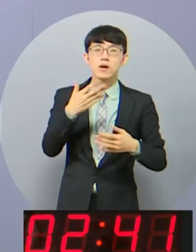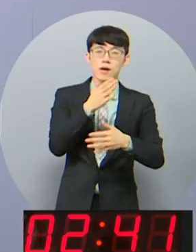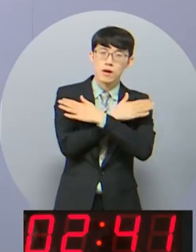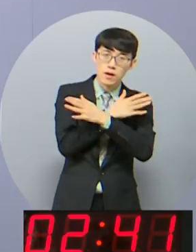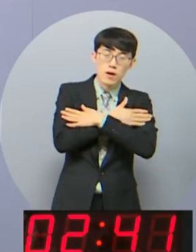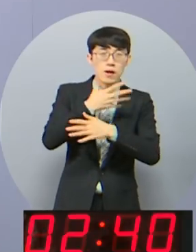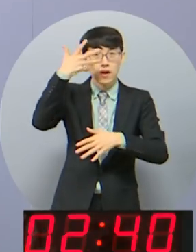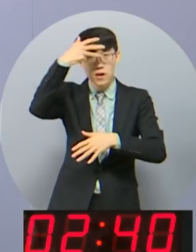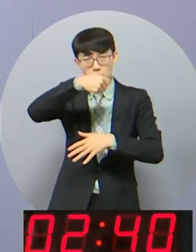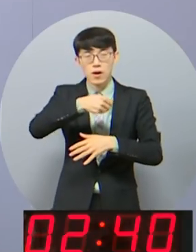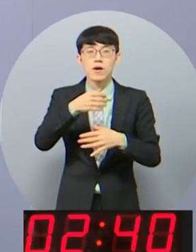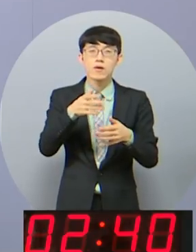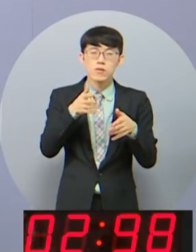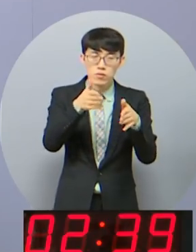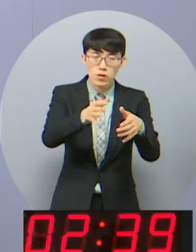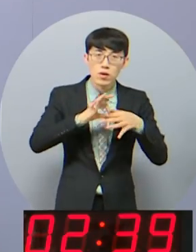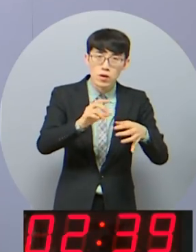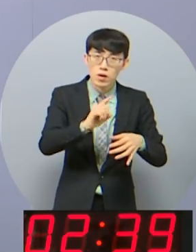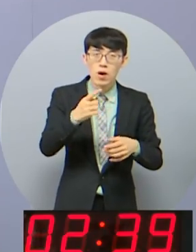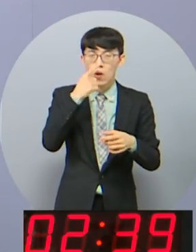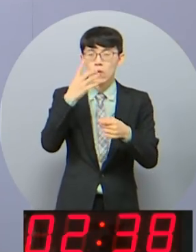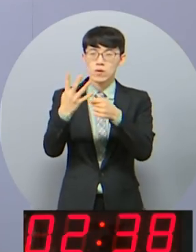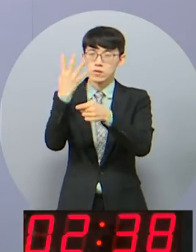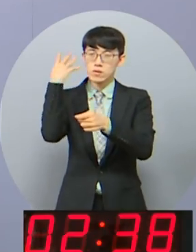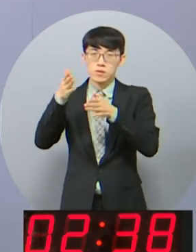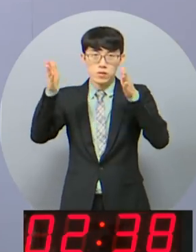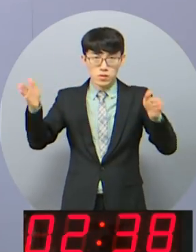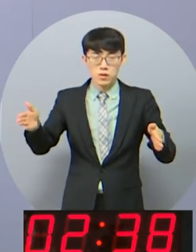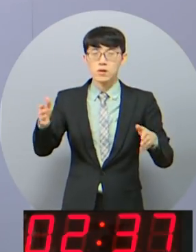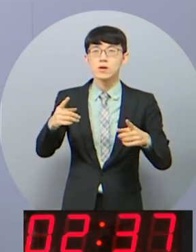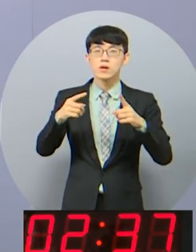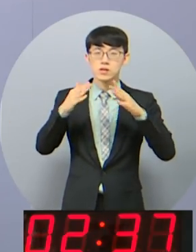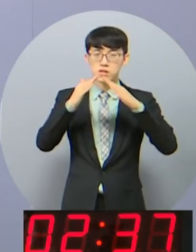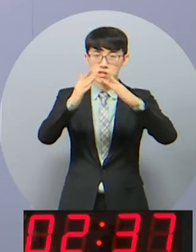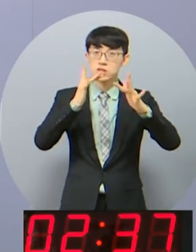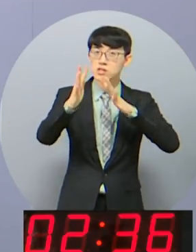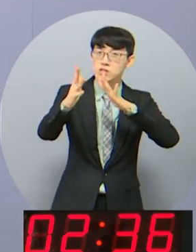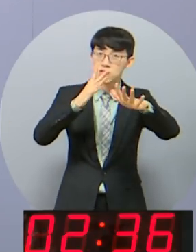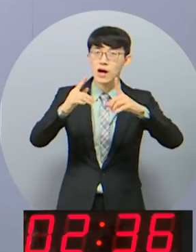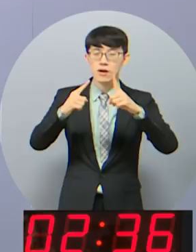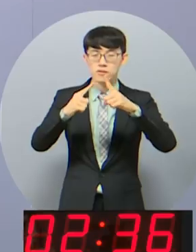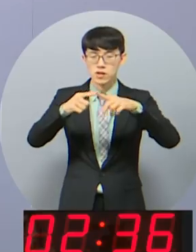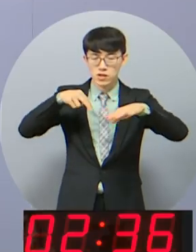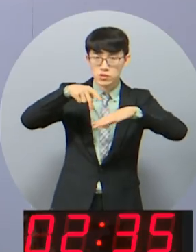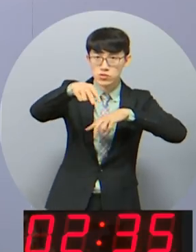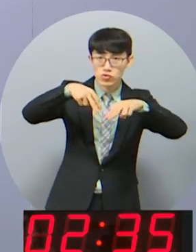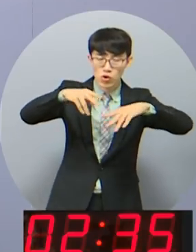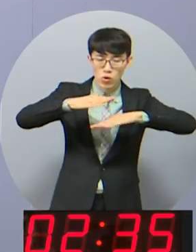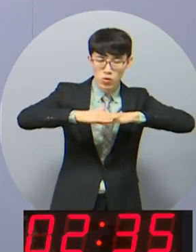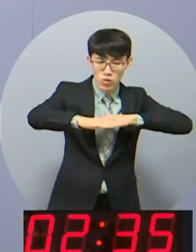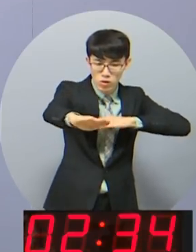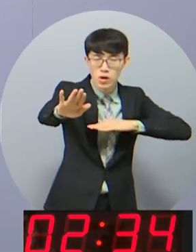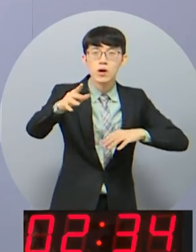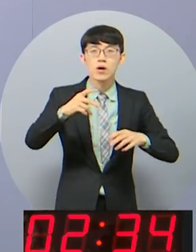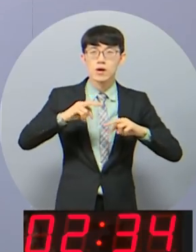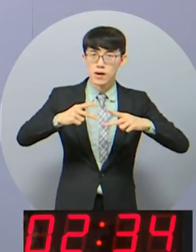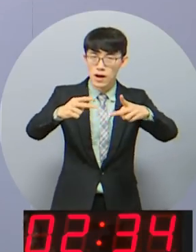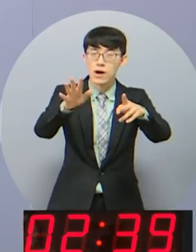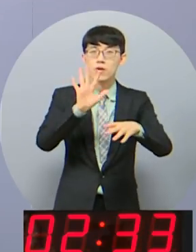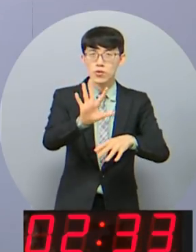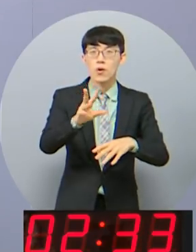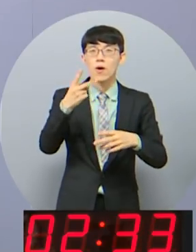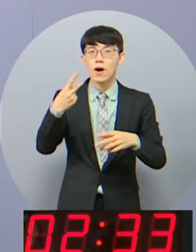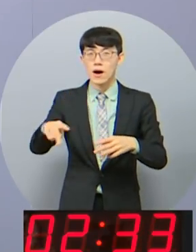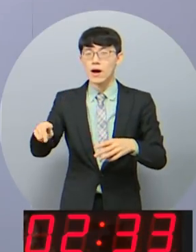去四年宇恩做了 市场的人行道整平，竹围捷运站二号出口的这个无障碍坡道，我们就希